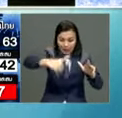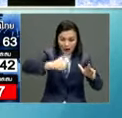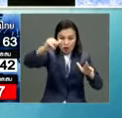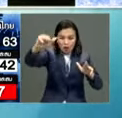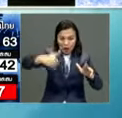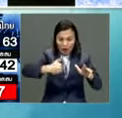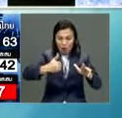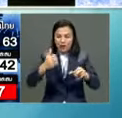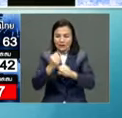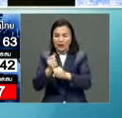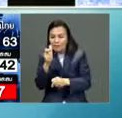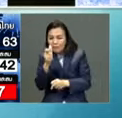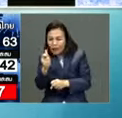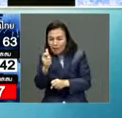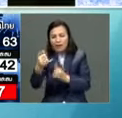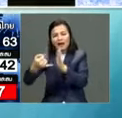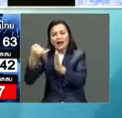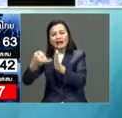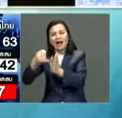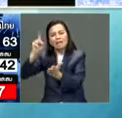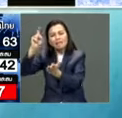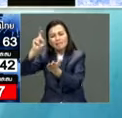นี้นะครับท่านต้องเข้าไปลงทะเบียนเพื่อที่ท่านจะได้รับทราบแล้วก็ลูกค้าของท่านที่เข้ามาผ่านแอปเนี่ยใช้สแกนQR Code